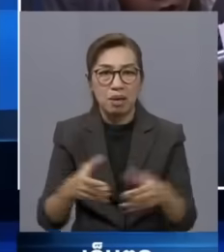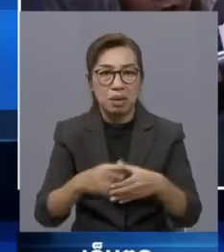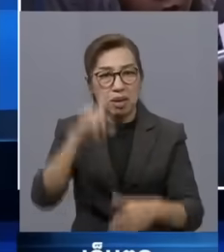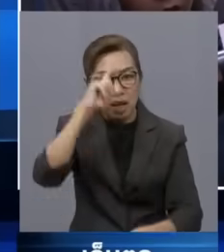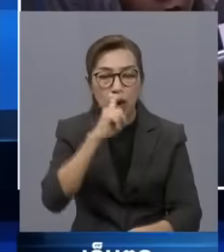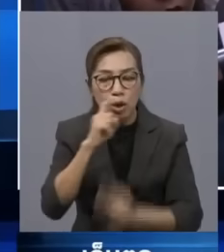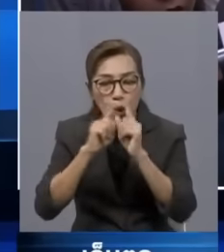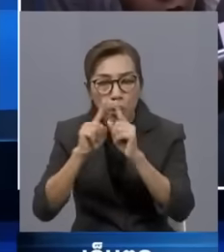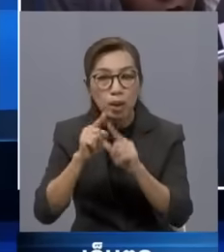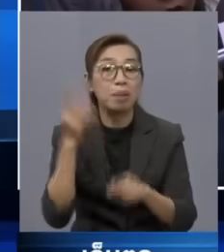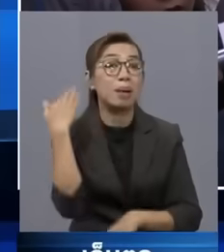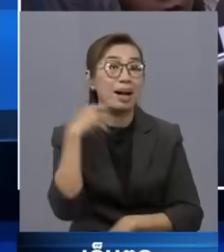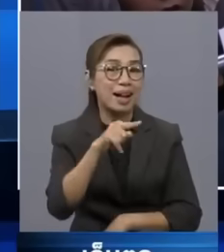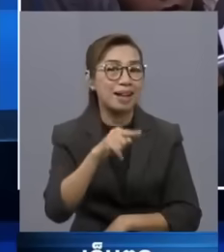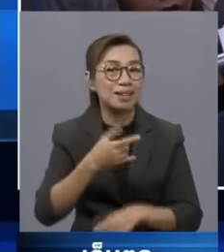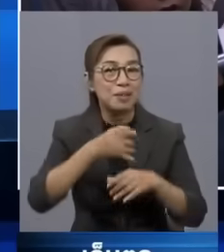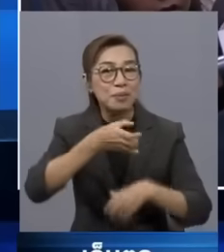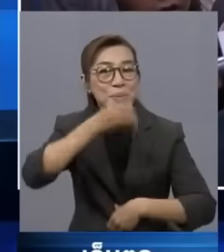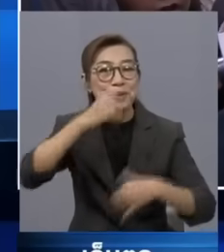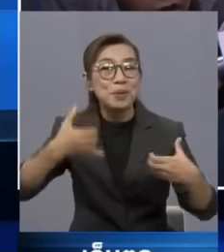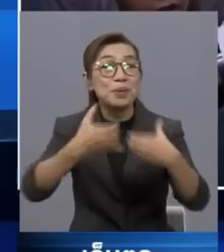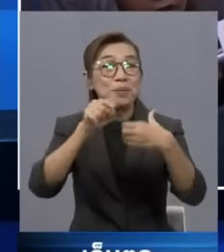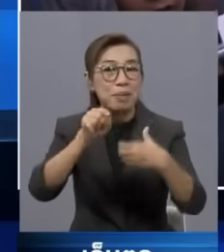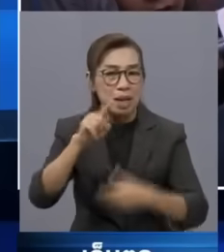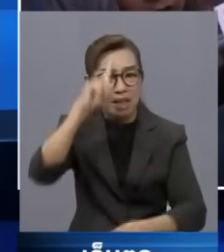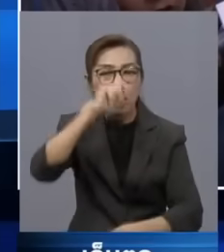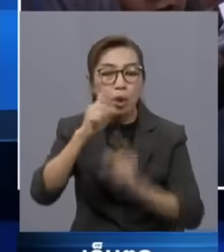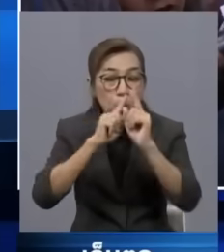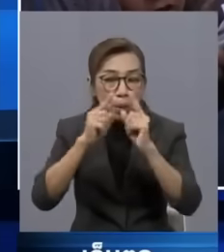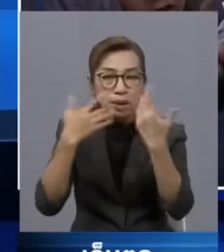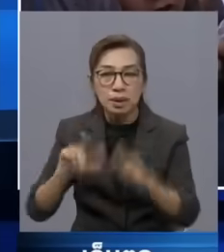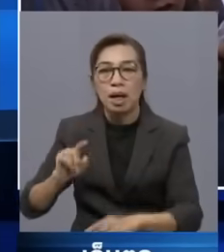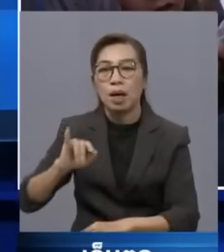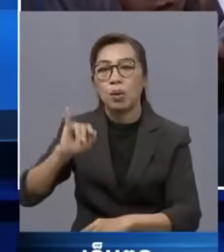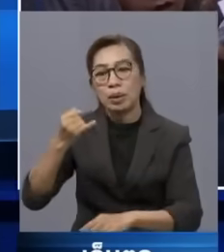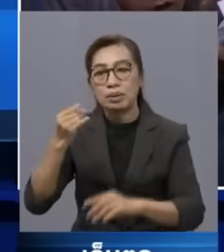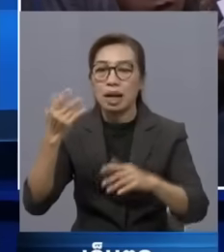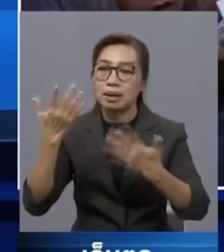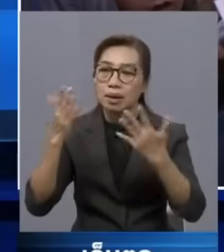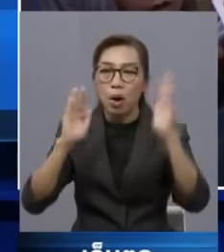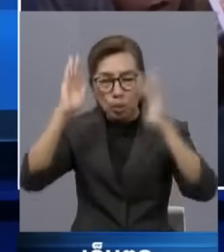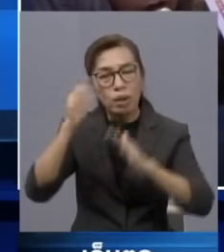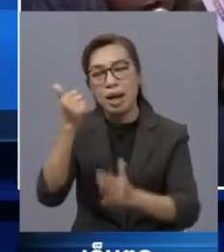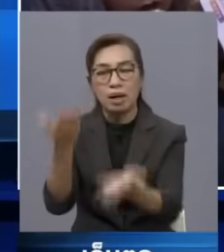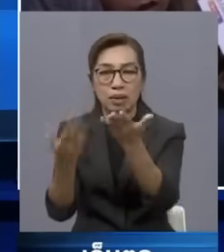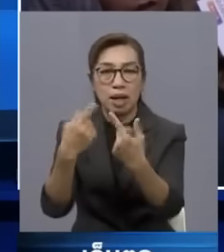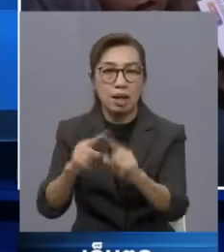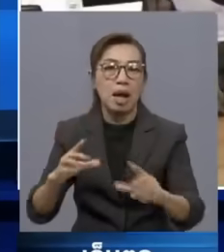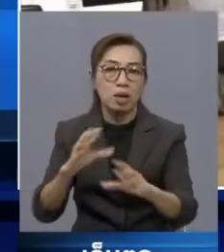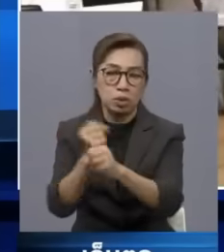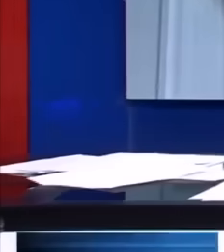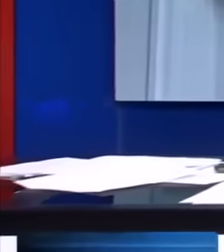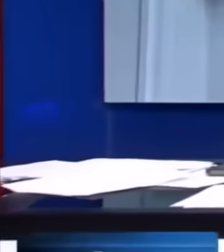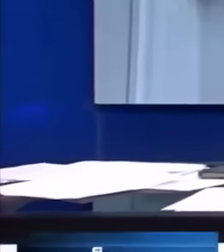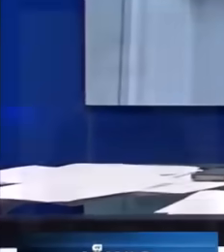เหมือนกับว่าช่วงที่ผ่านมาไงเหมือนตอนไปดื่มมิ้งช็อคก็ไปเสาร์อาทิตย์ถูกมั้ยก็อาจจะเสาร์อาทิตย์แล้วก็วันที่12ก็โหวตกันก็ยังมีเวลาแต่จะแถลงอยู่แล้วทุกคนก็เข้าใจ